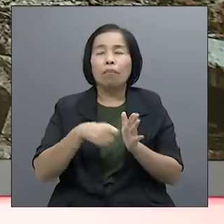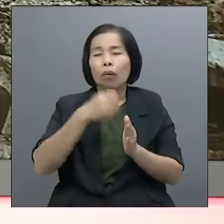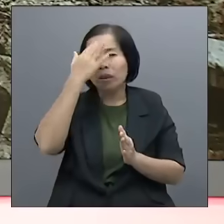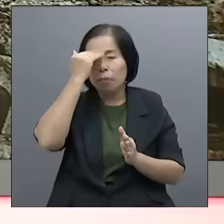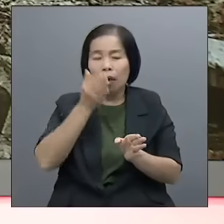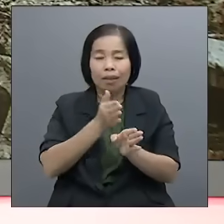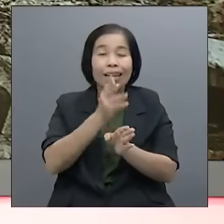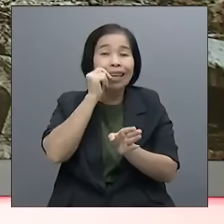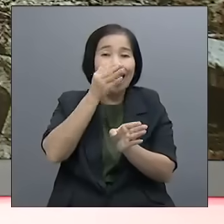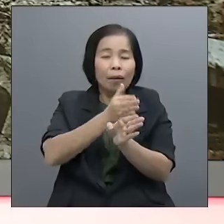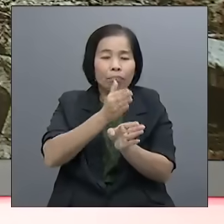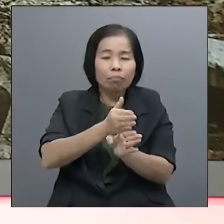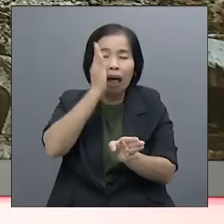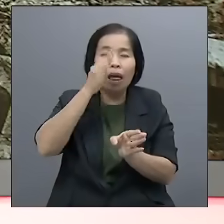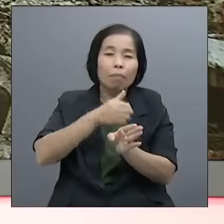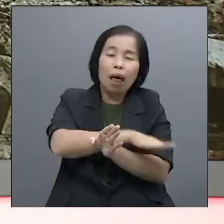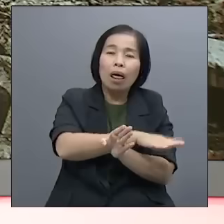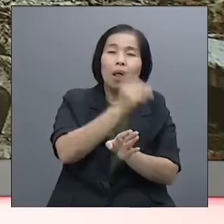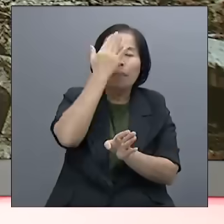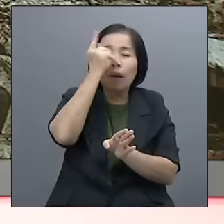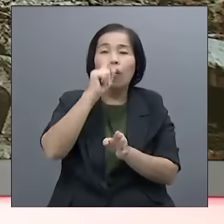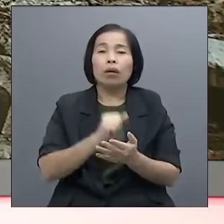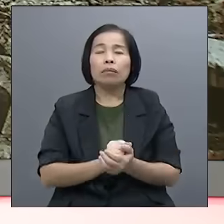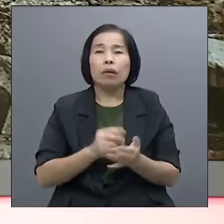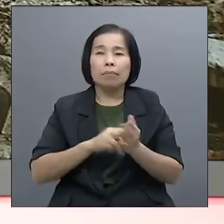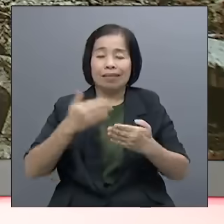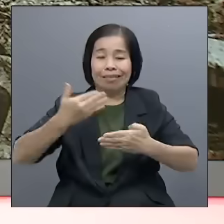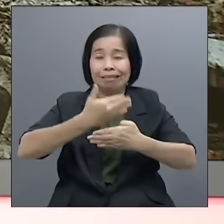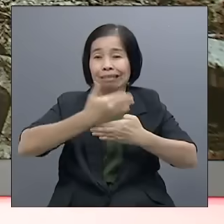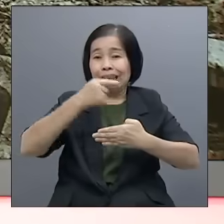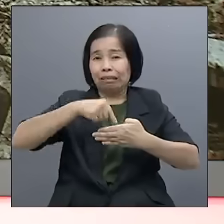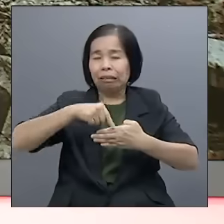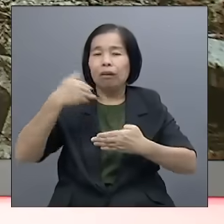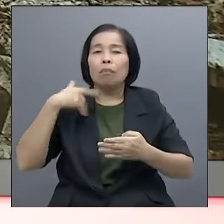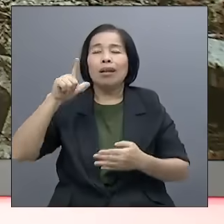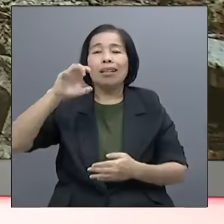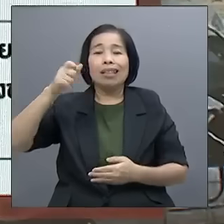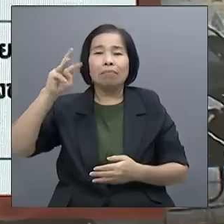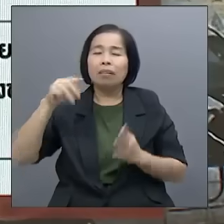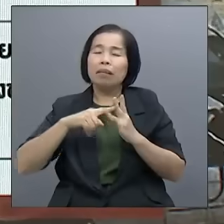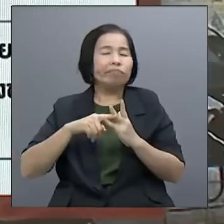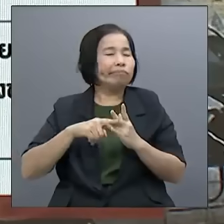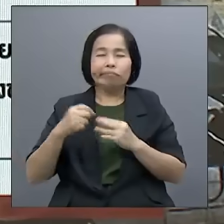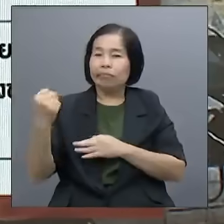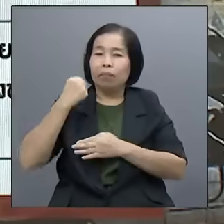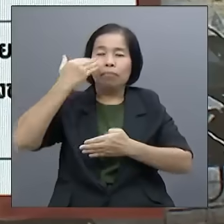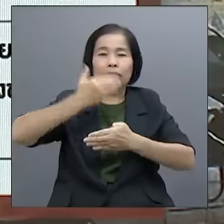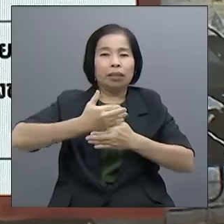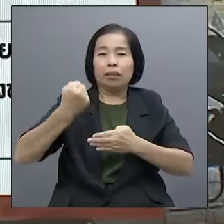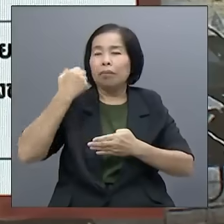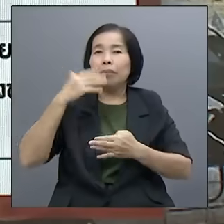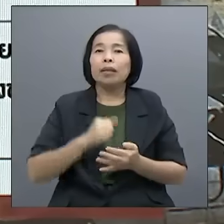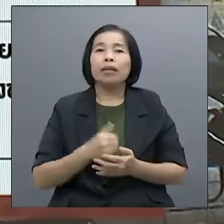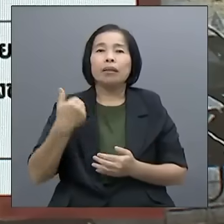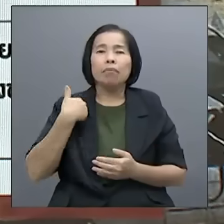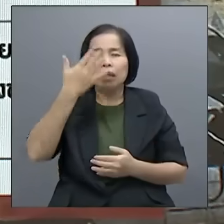อธิบายได้ด้วยแผนที่นี้ค่ะคุณผู้ชมชี้ให้เห็นว่าลิเบียไร้เสถียรภาพมากแค่ไหนในหนึ่งประเทศมีถึง2รัฐบาล